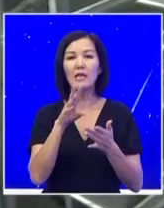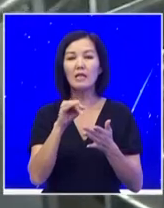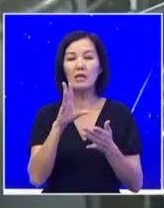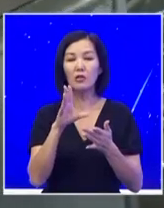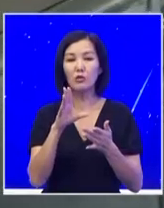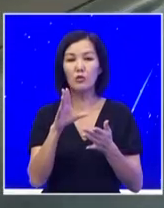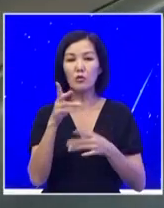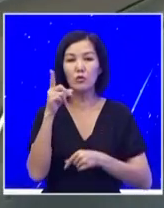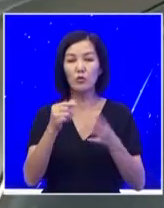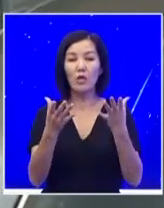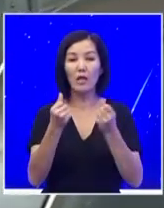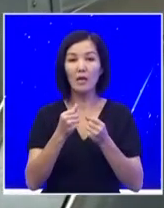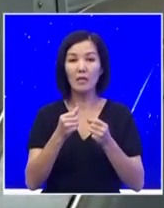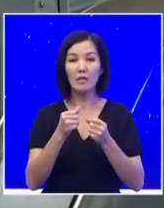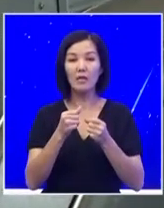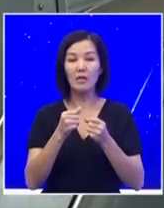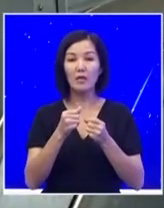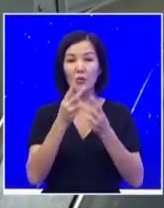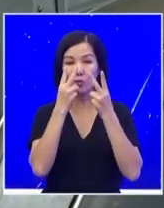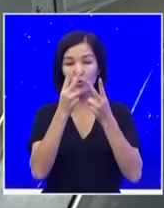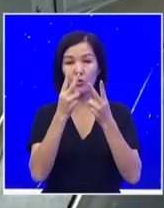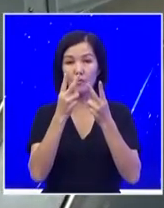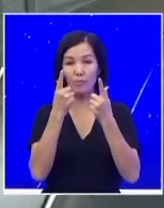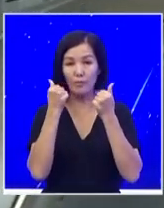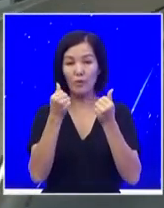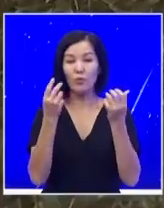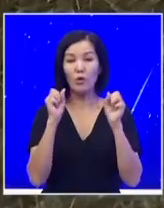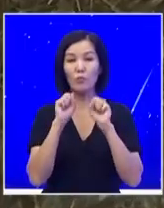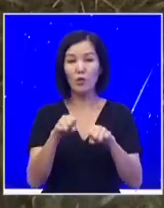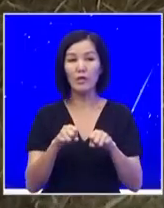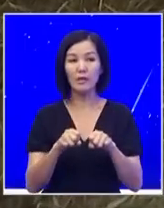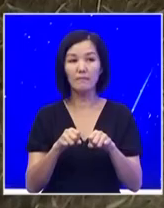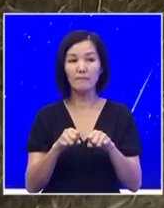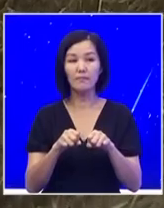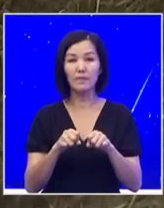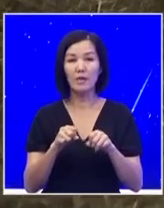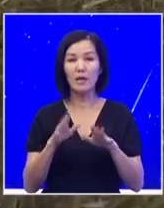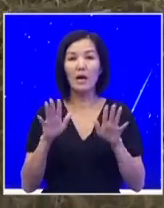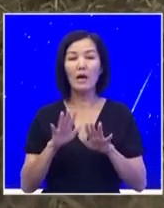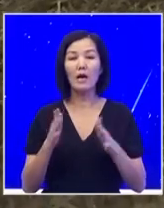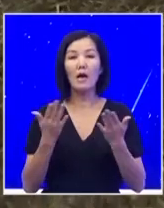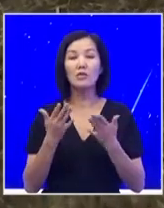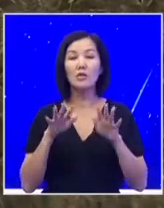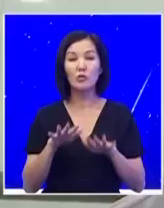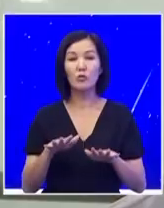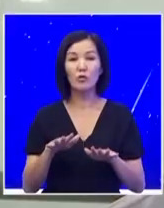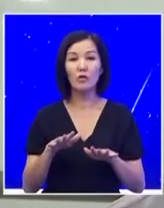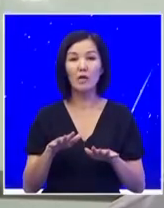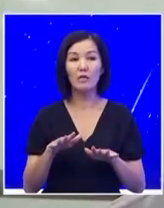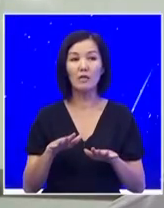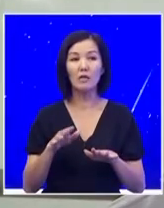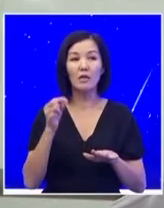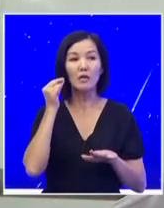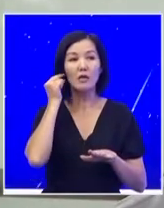түседі. Карусель автомат түрде айналып отырған кезде сиырдың жаңағы қаншасыншы орынға түсті, құлағындағы номеріне қарап қанша литр сүт